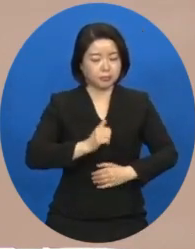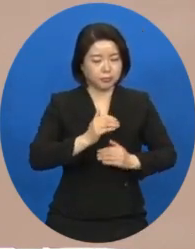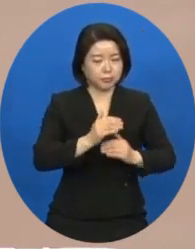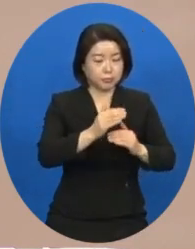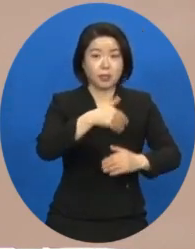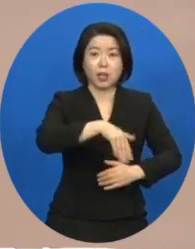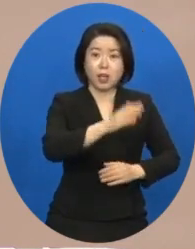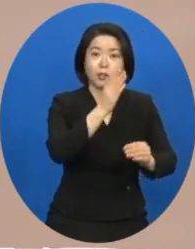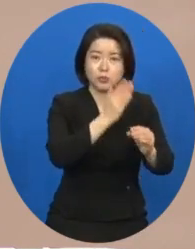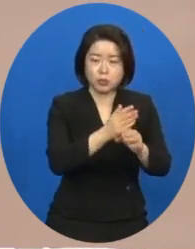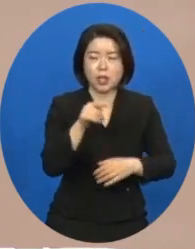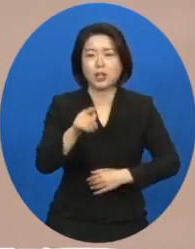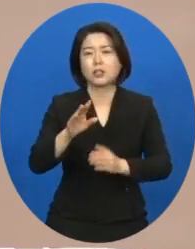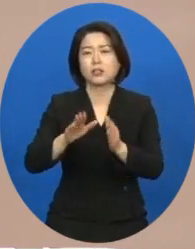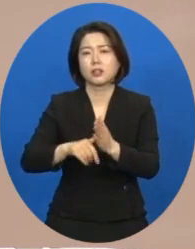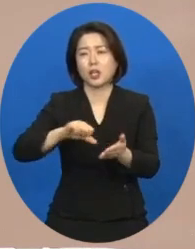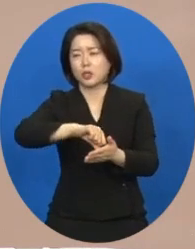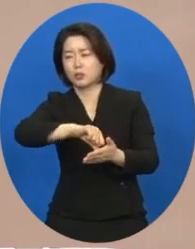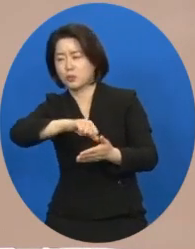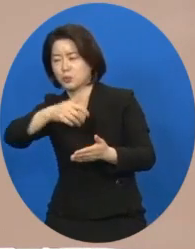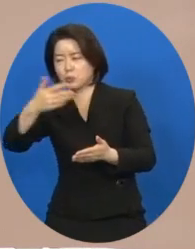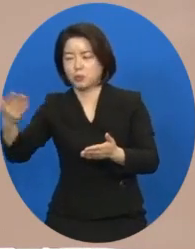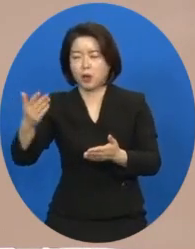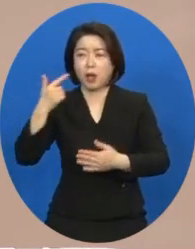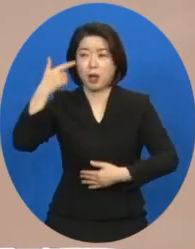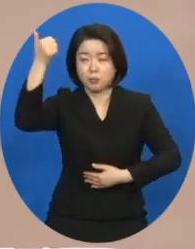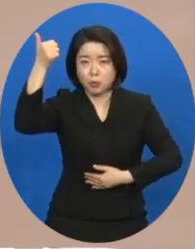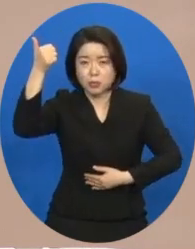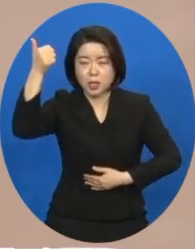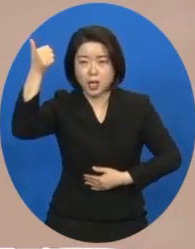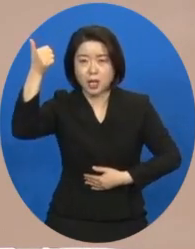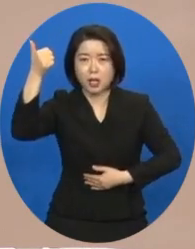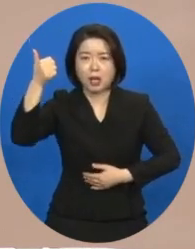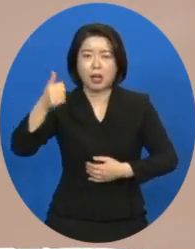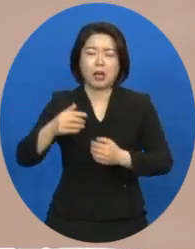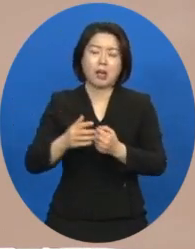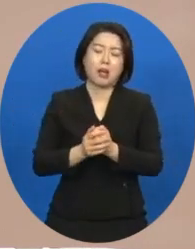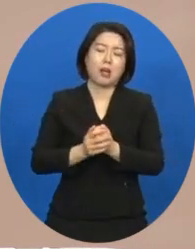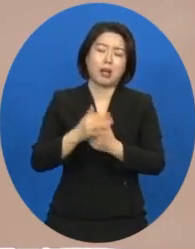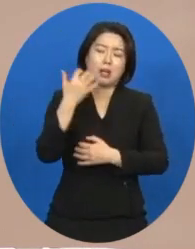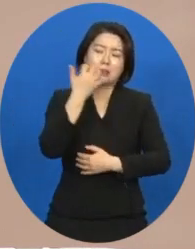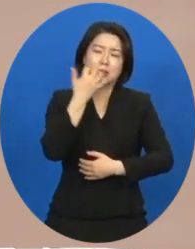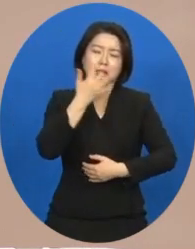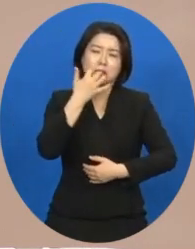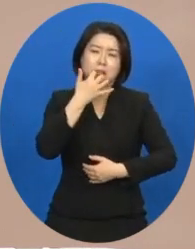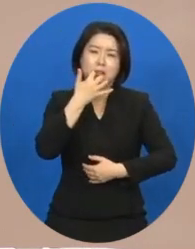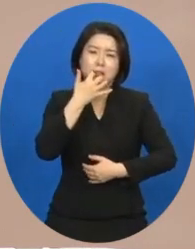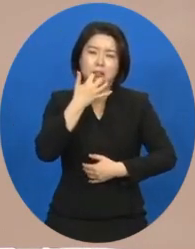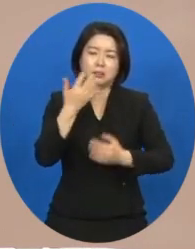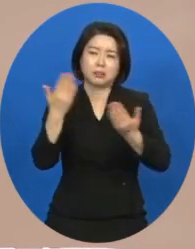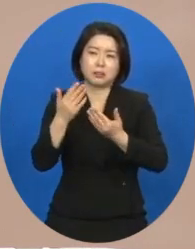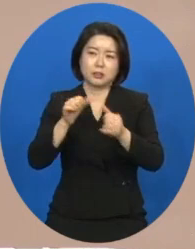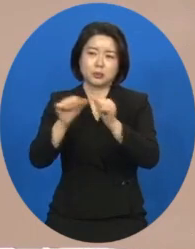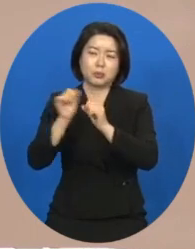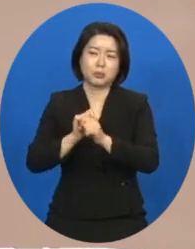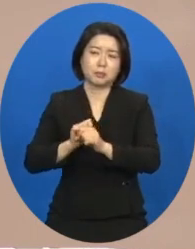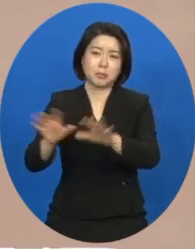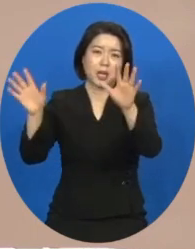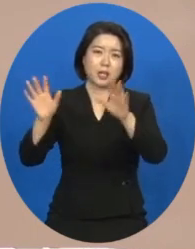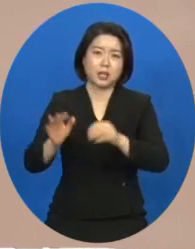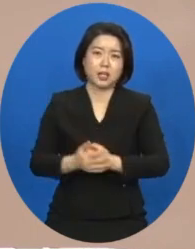그때 유명한 목회자들의 스캔들이 터지기 시작을 했어요.